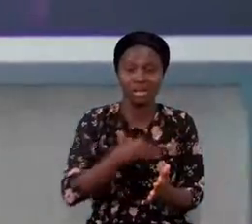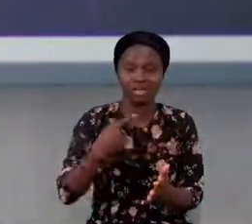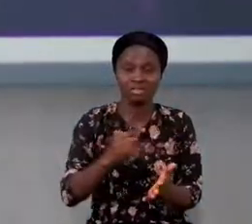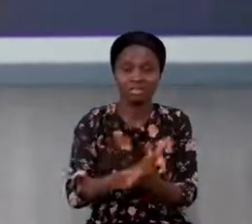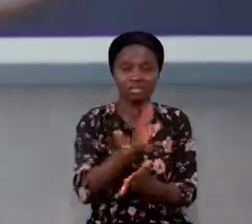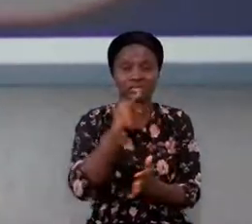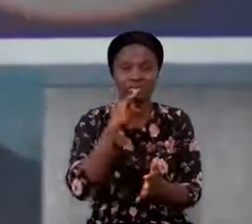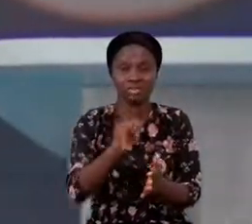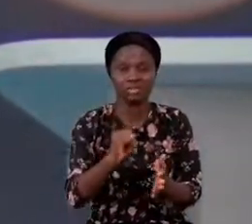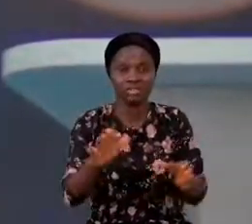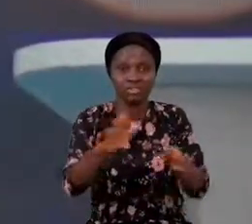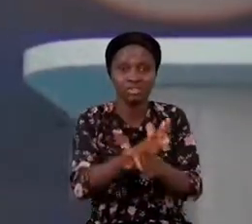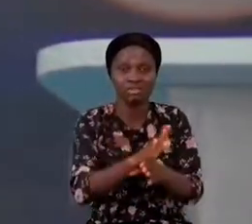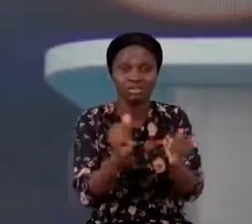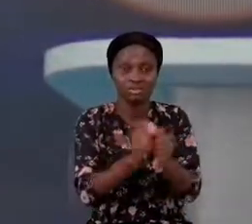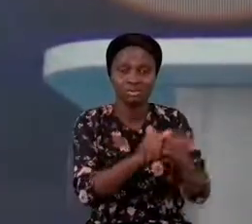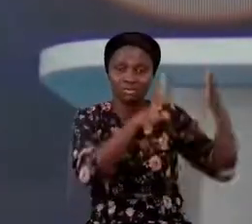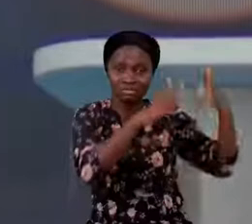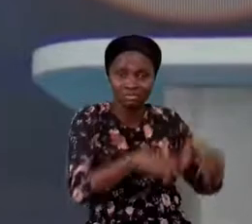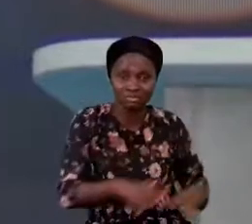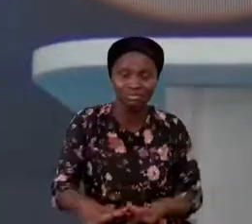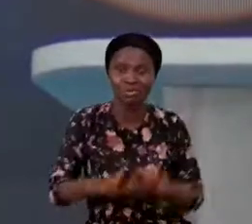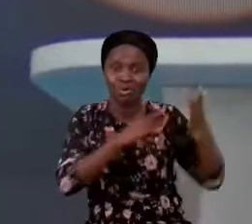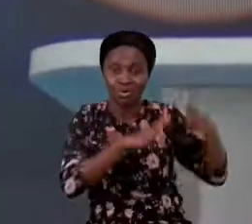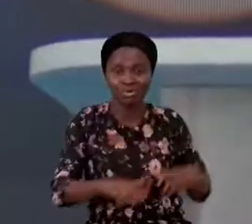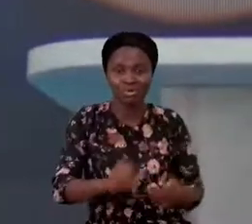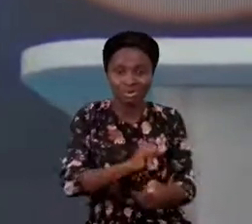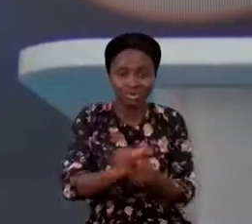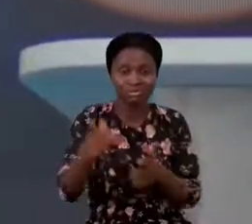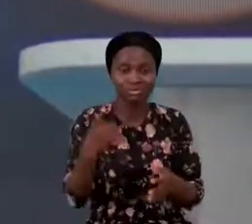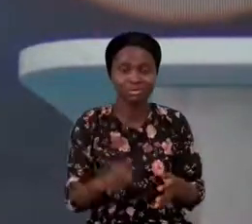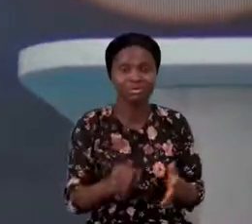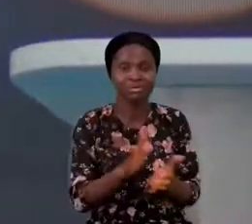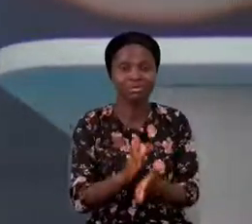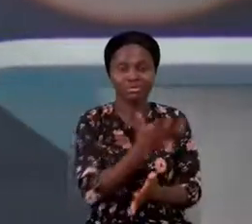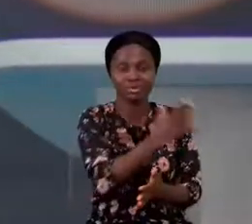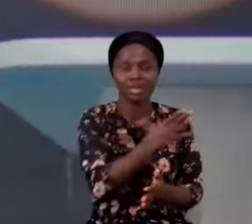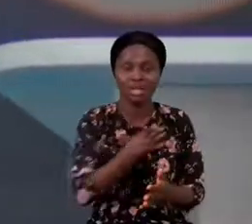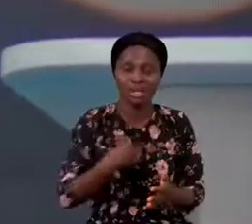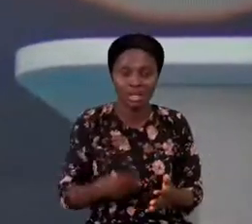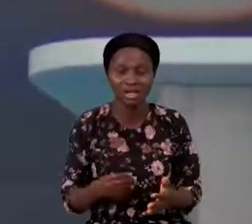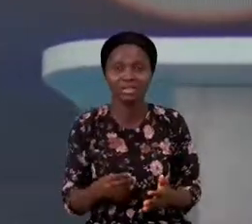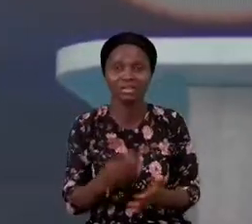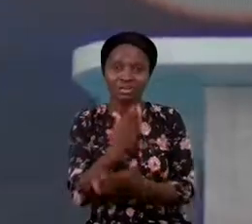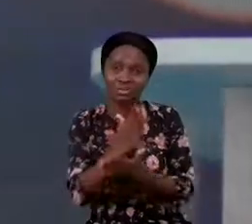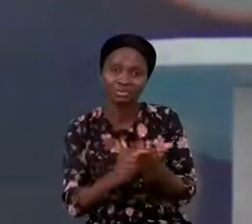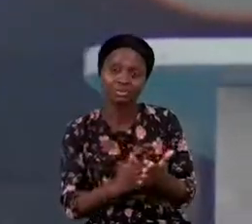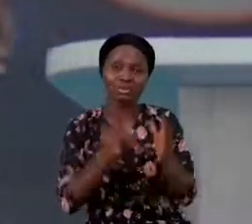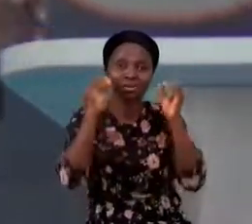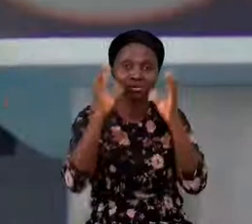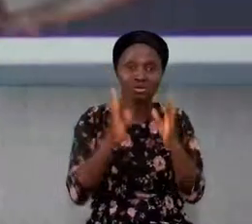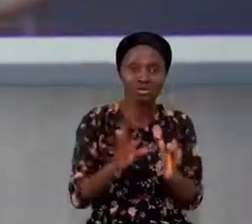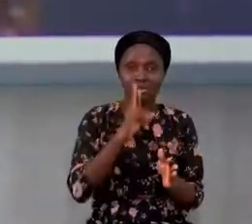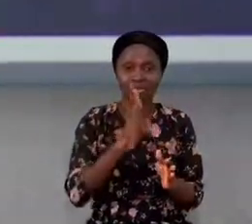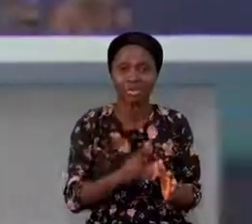pas là. Certains sont nouveaux, certains enseignants sont vieux. Certains enseignants... Oh, il faut prêter attention d'abord avant de comprendre